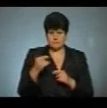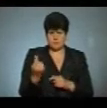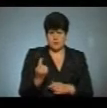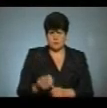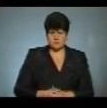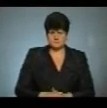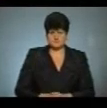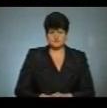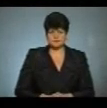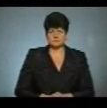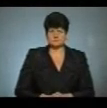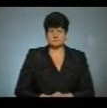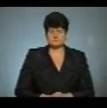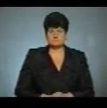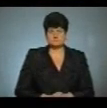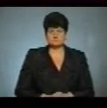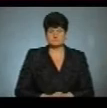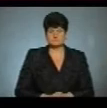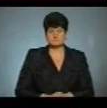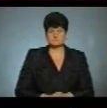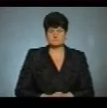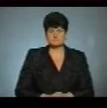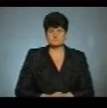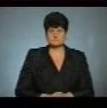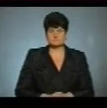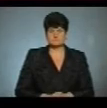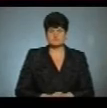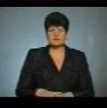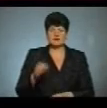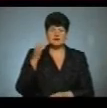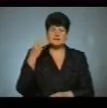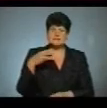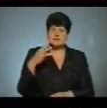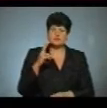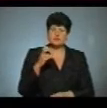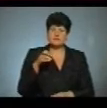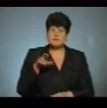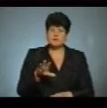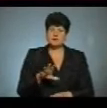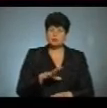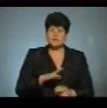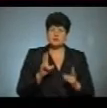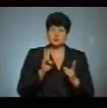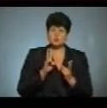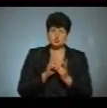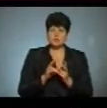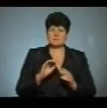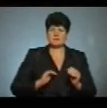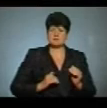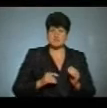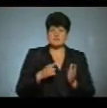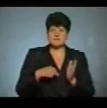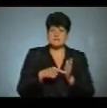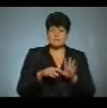Оксана Галіяш. Новини на Суспільному. Тернопіль. Нагадаю, 30 квітня відбулася зустріч підприємців із